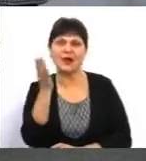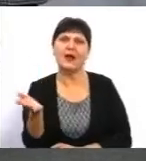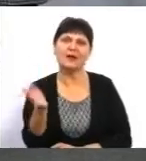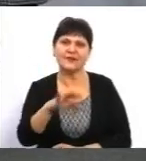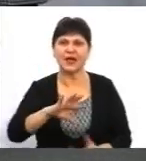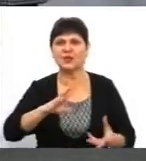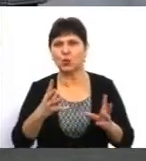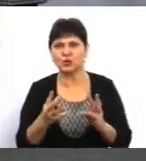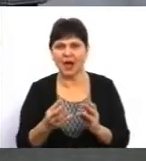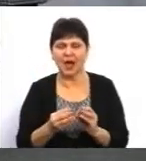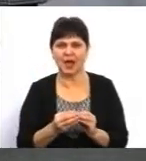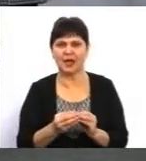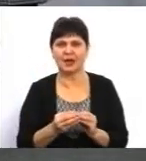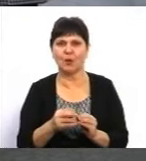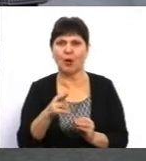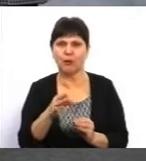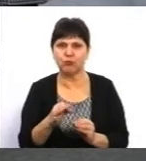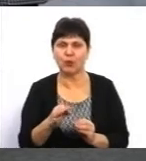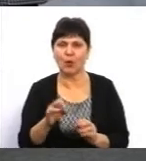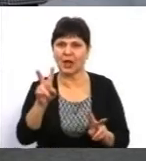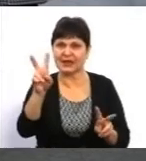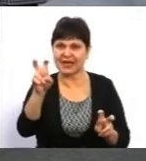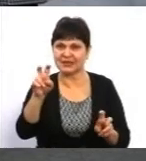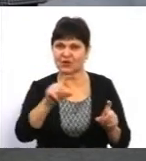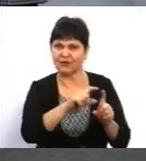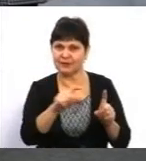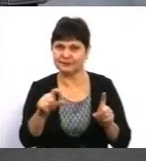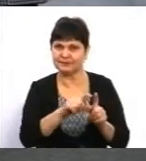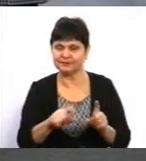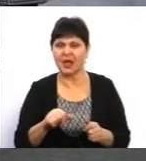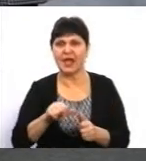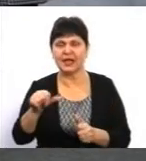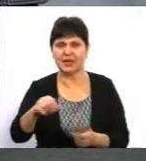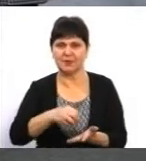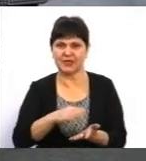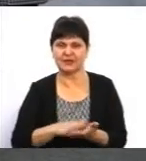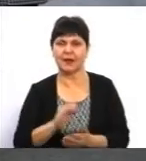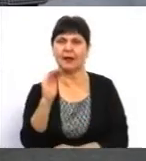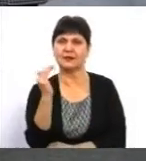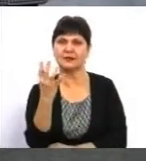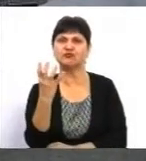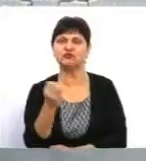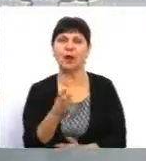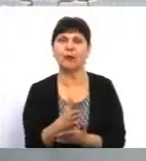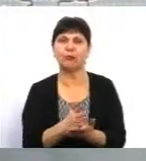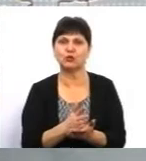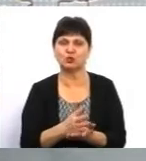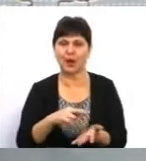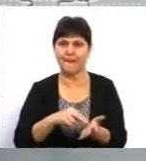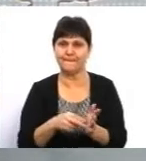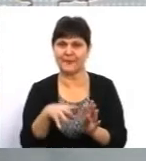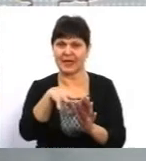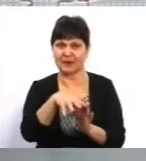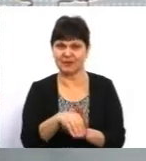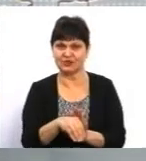би мовити, по тезово. Крім реєстрації дитини, які ще послуги передбачає,